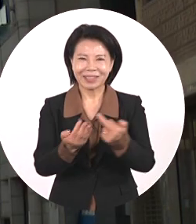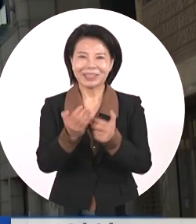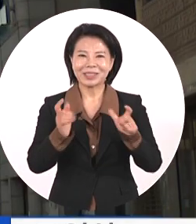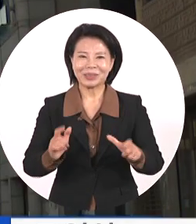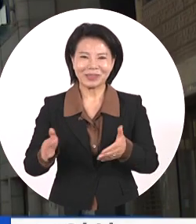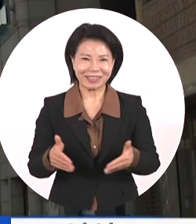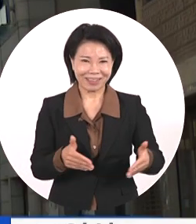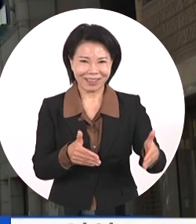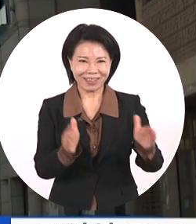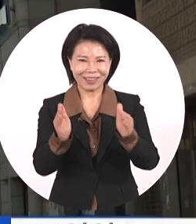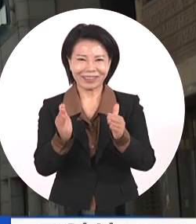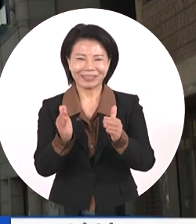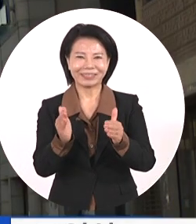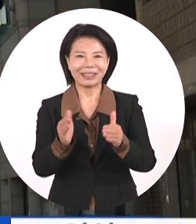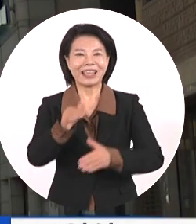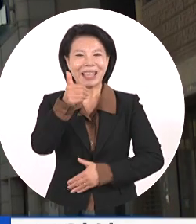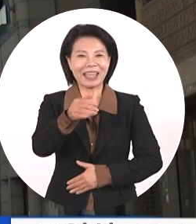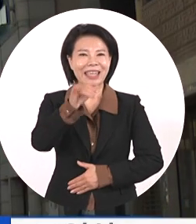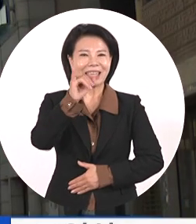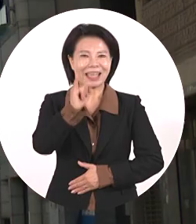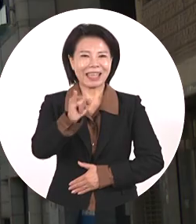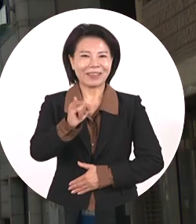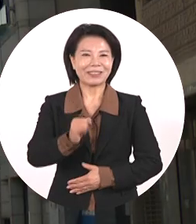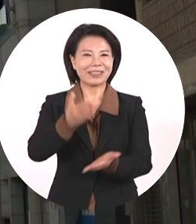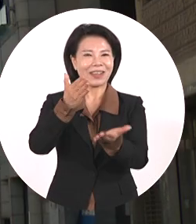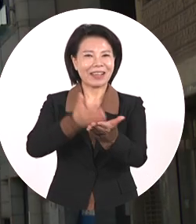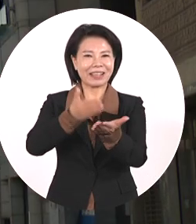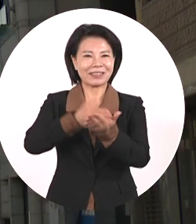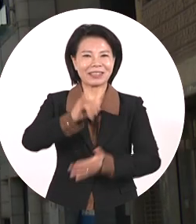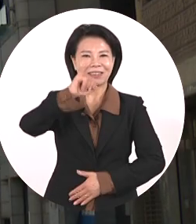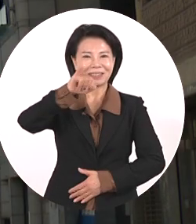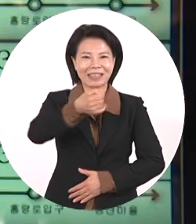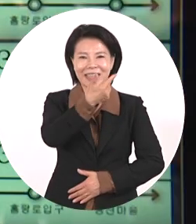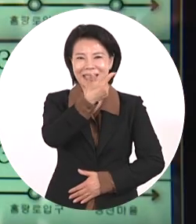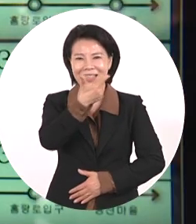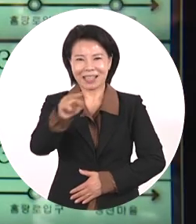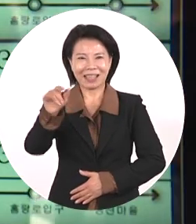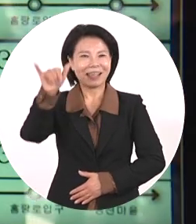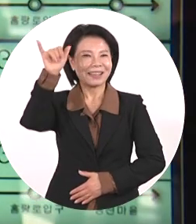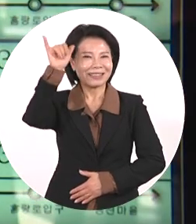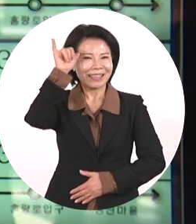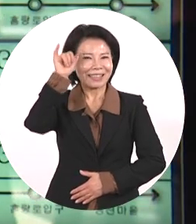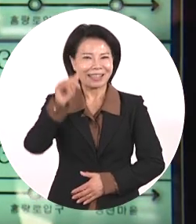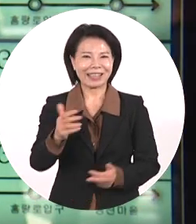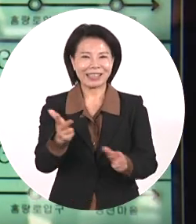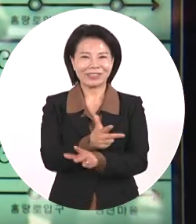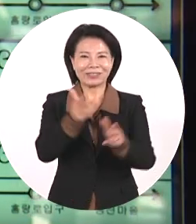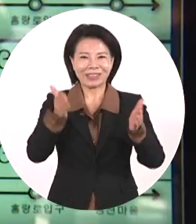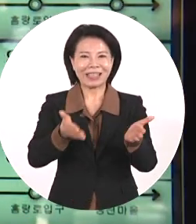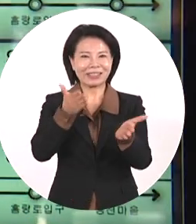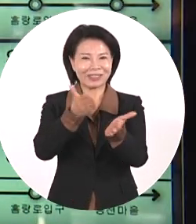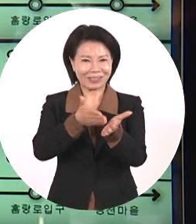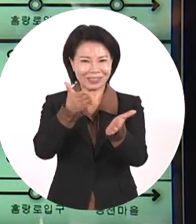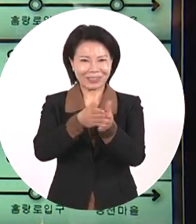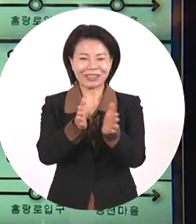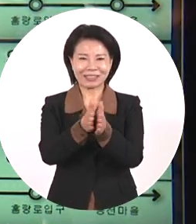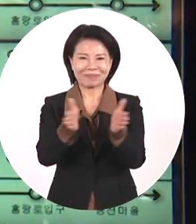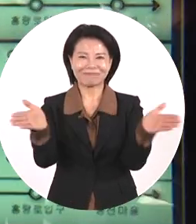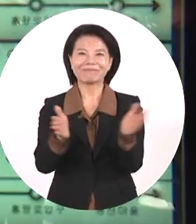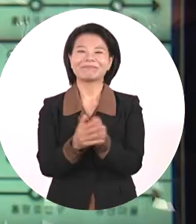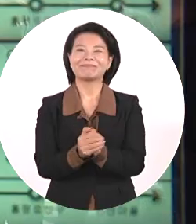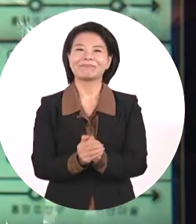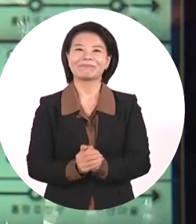안녕하세요. 제주특별자치도 AI 아나운서 제이나입니다. 이번 주 위클리 제주